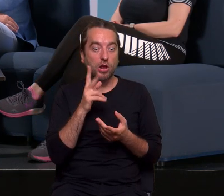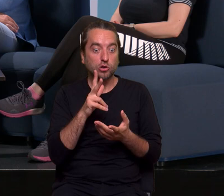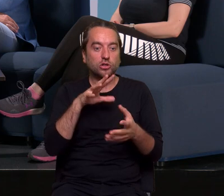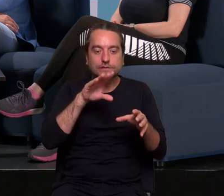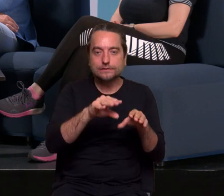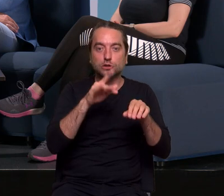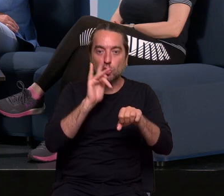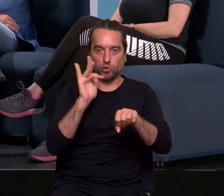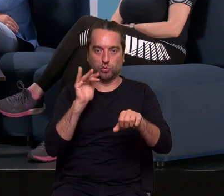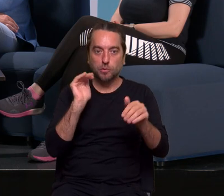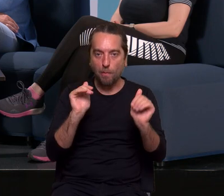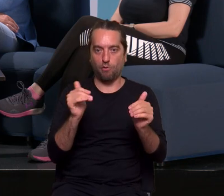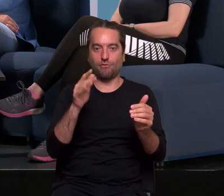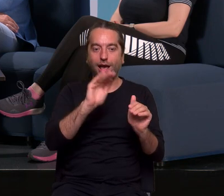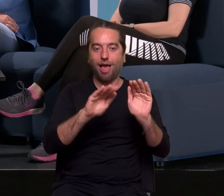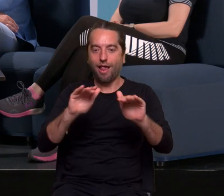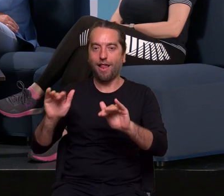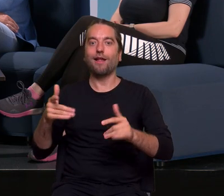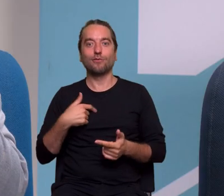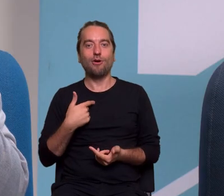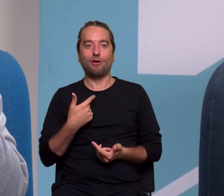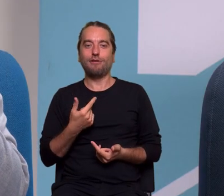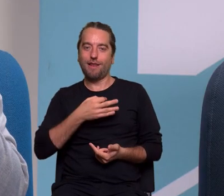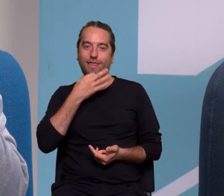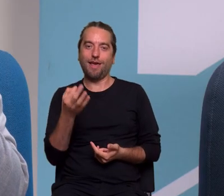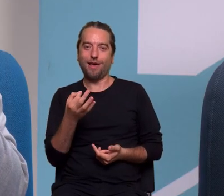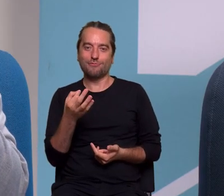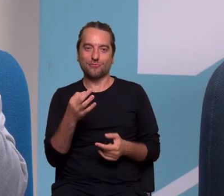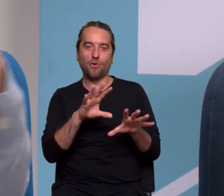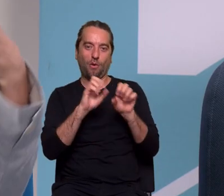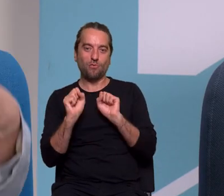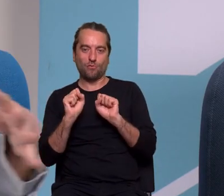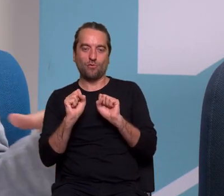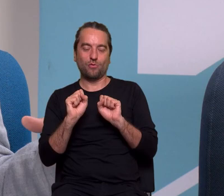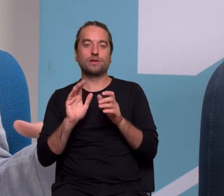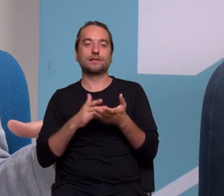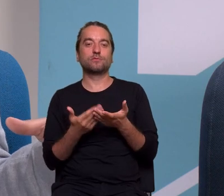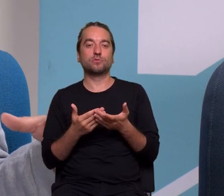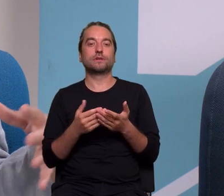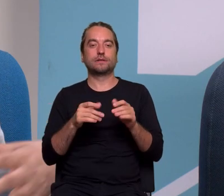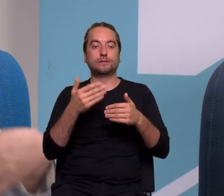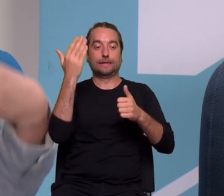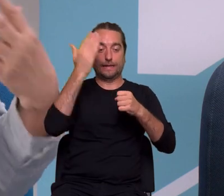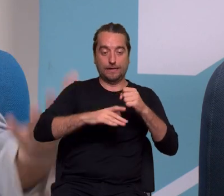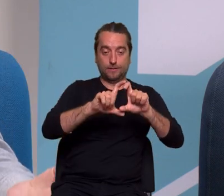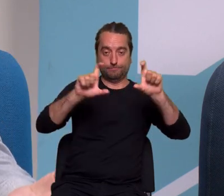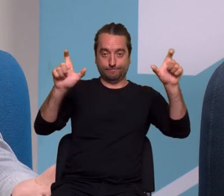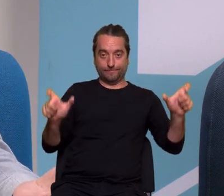I z mojego punktu widzenia to, że ta gilotyna, to ostrze się